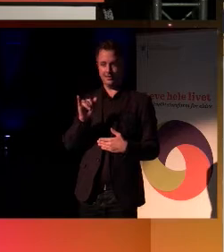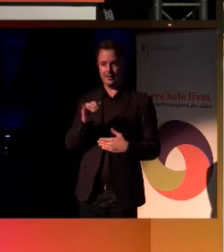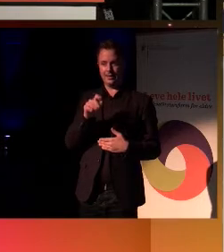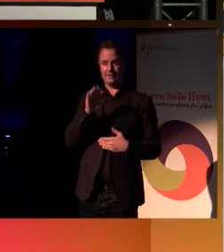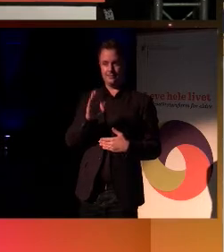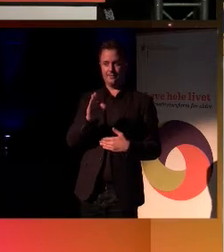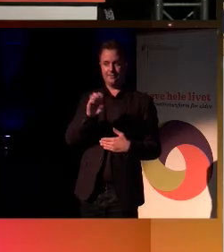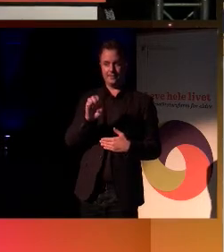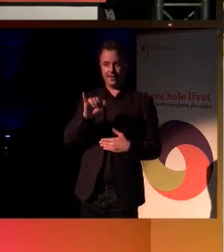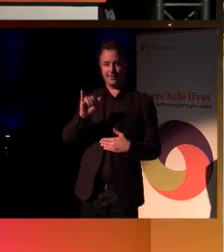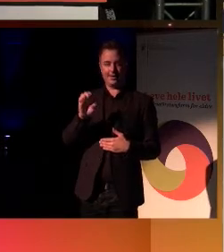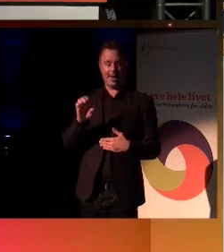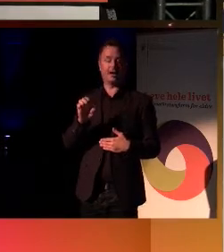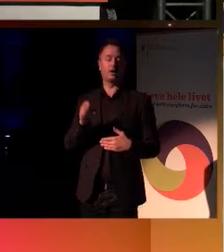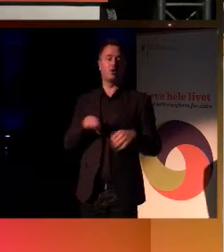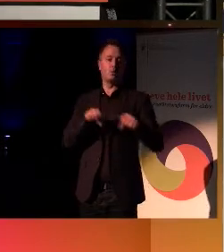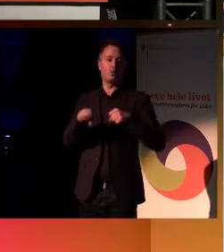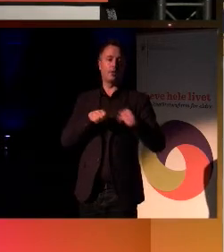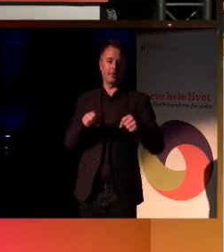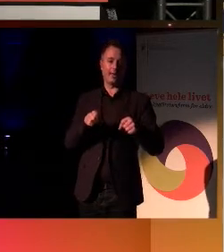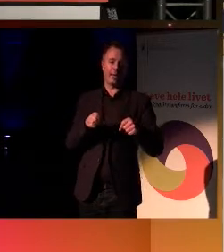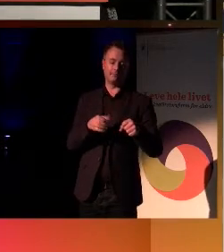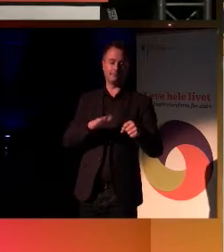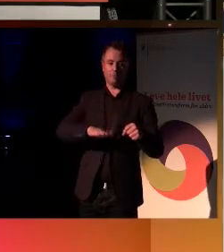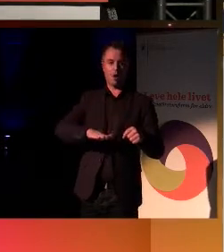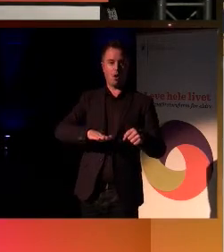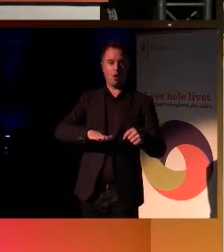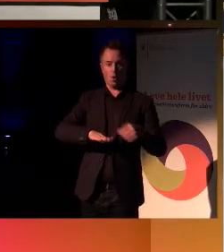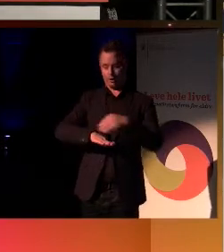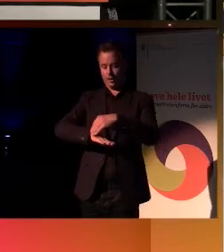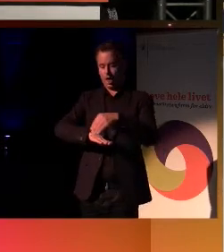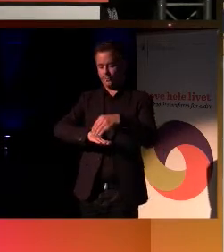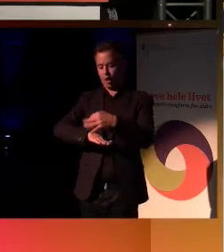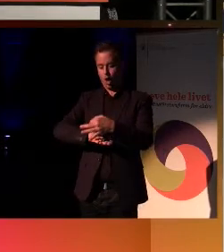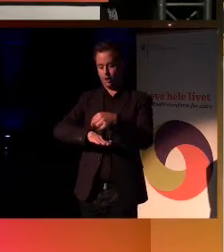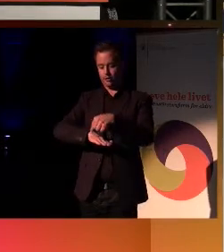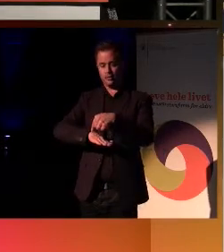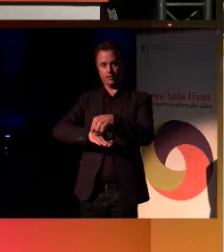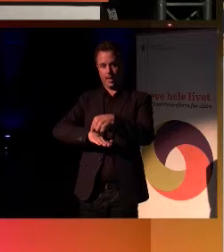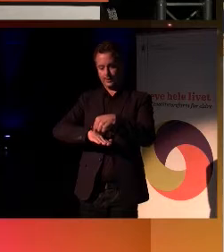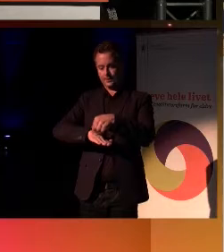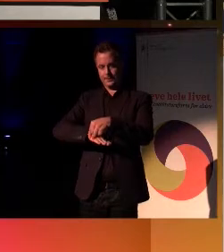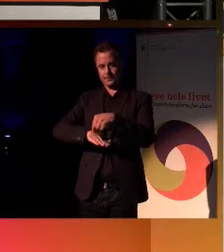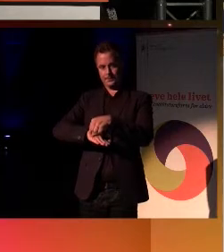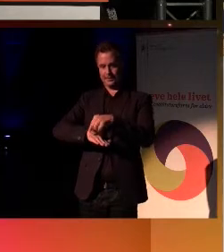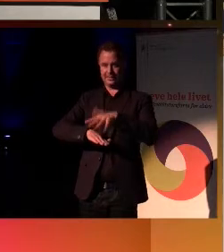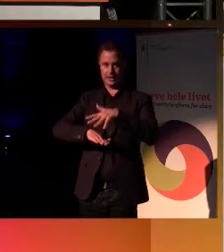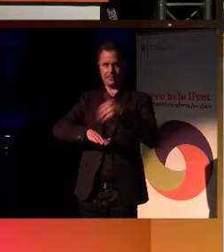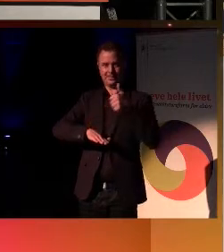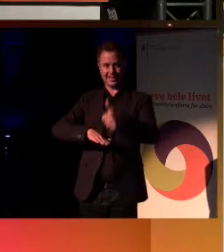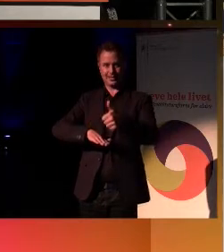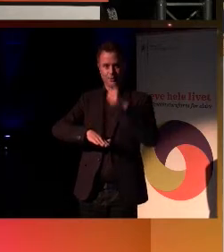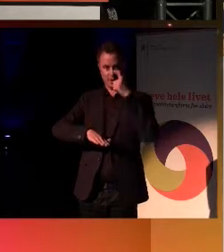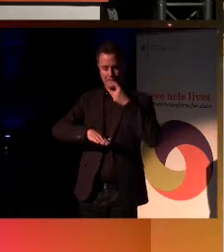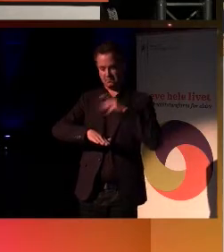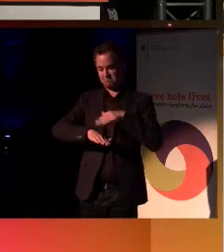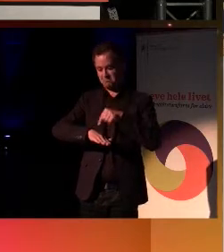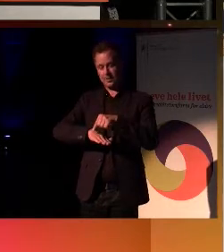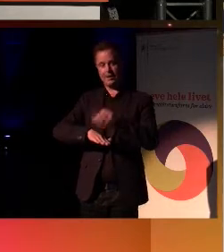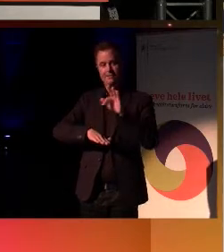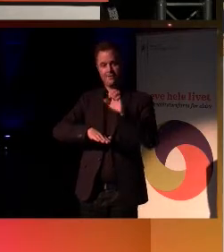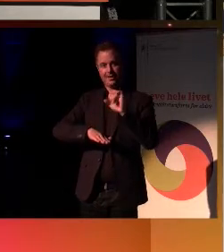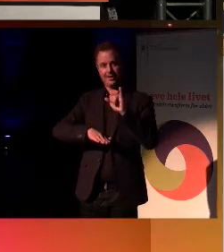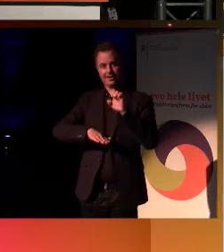øy uten fastlandsforbindelse I Nord-Hordaland, det vel sånn cirka 600 mennesker som bor I Feie